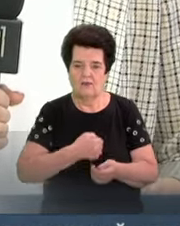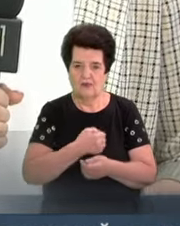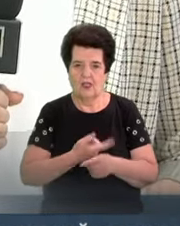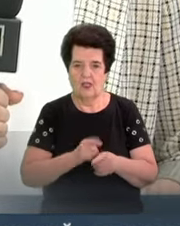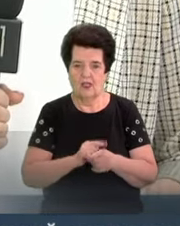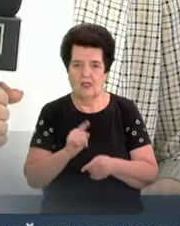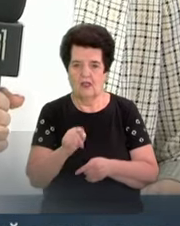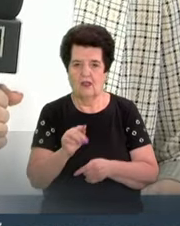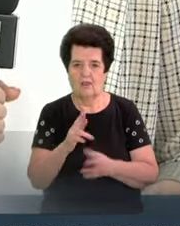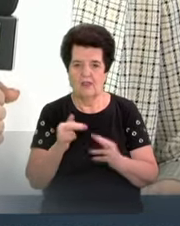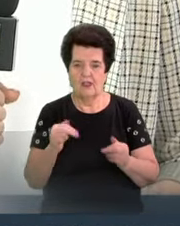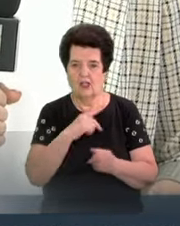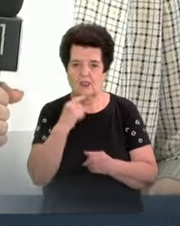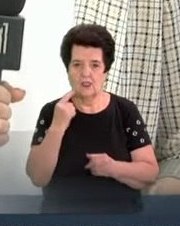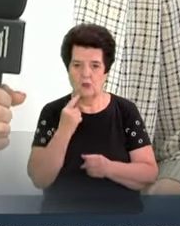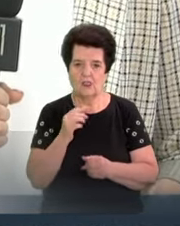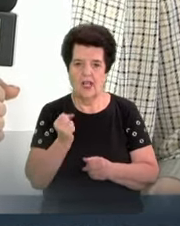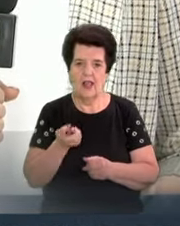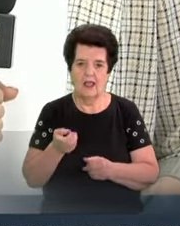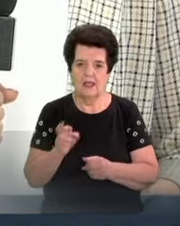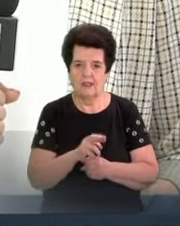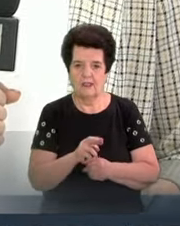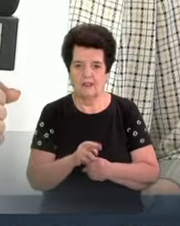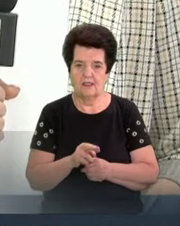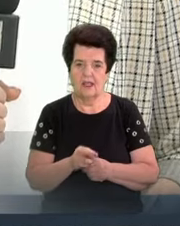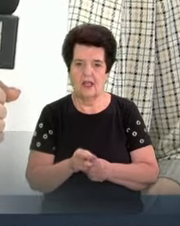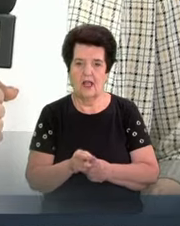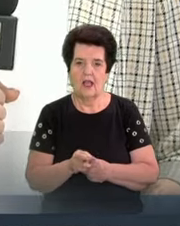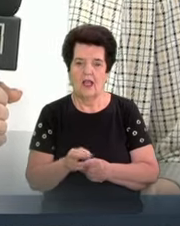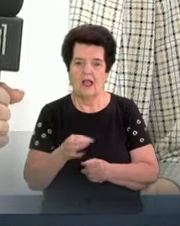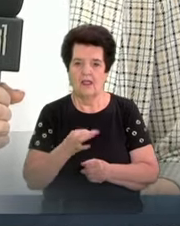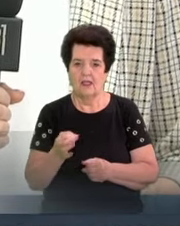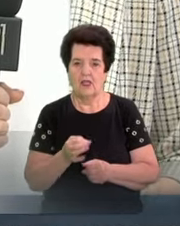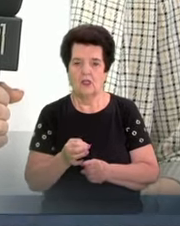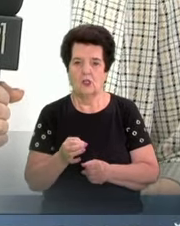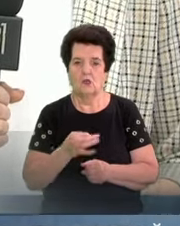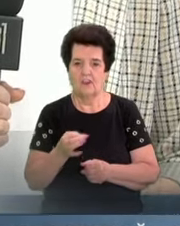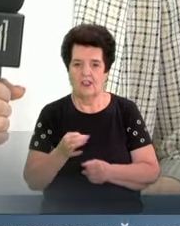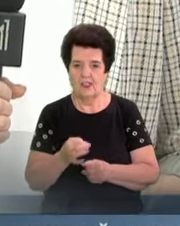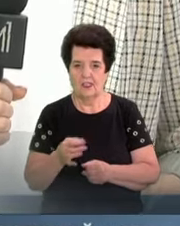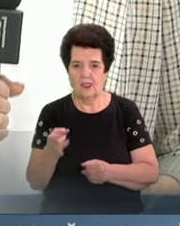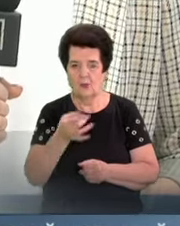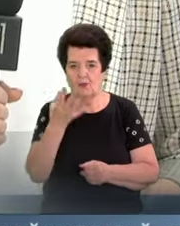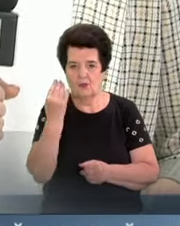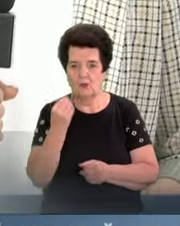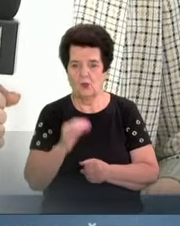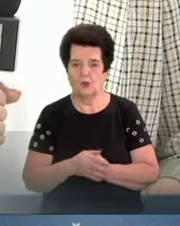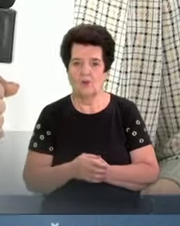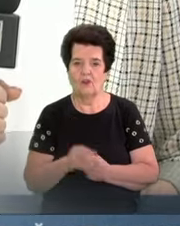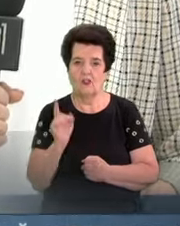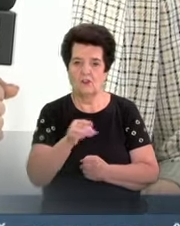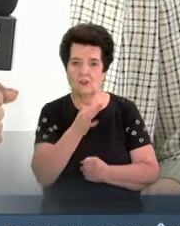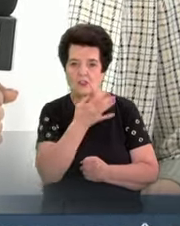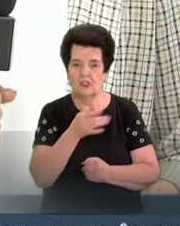Ruse și că alianța respectă integritatea și suveranitatea Republicii Moldova. În același timp, prim-ministrul